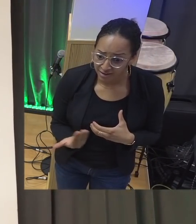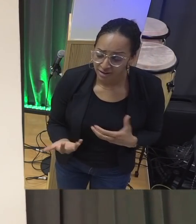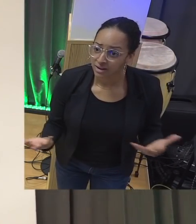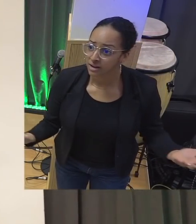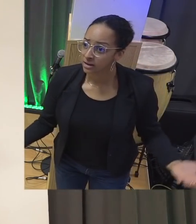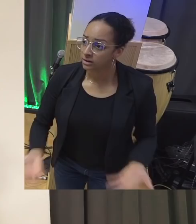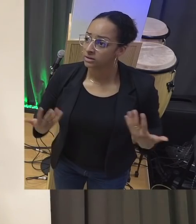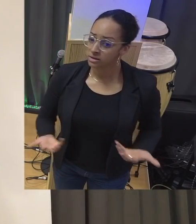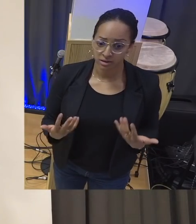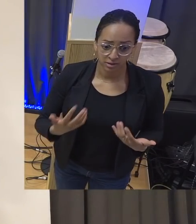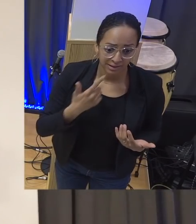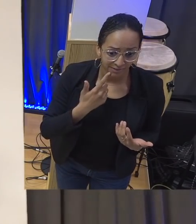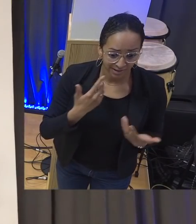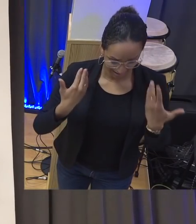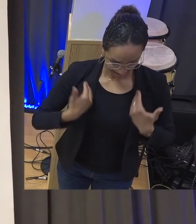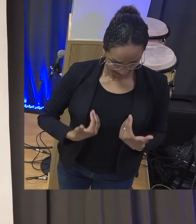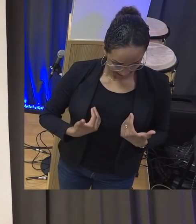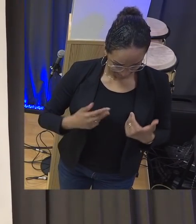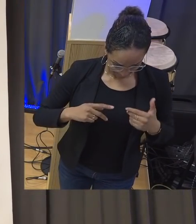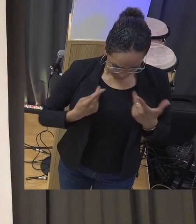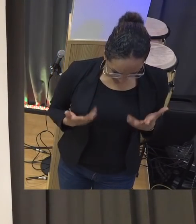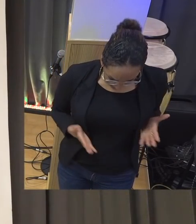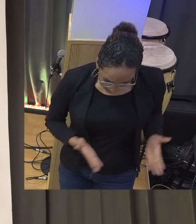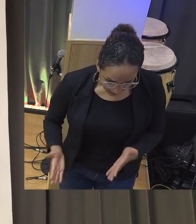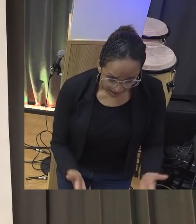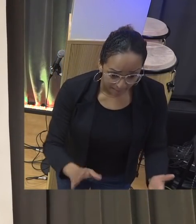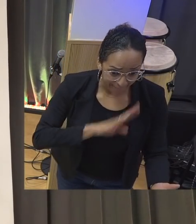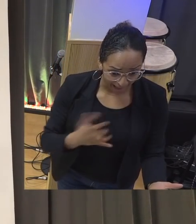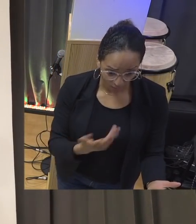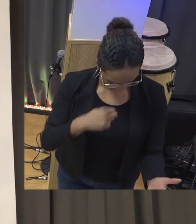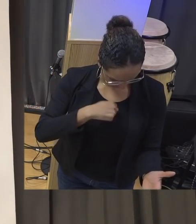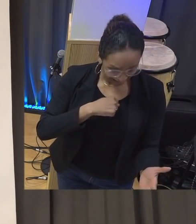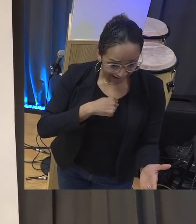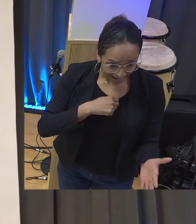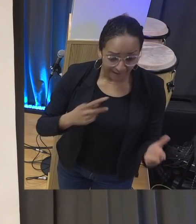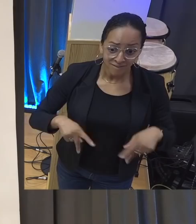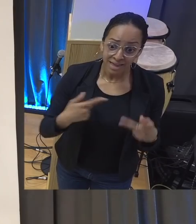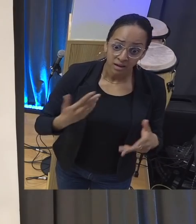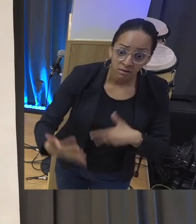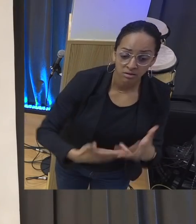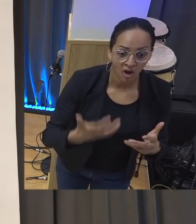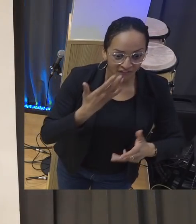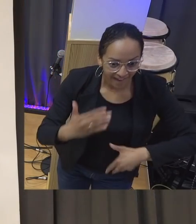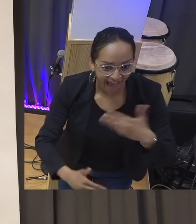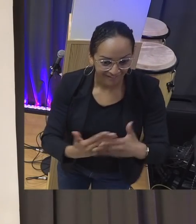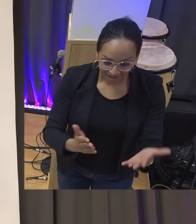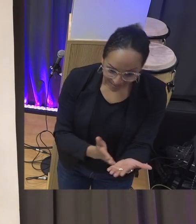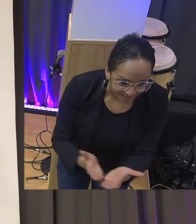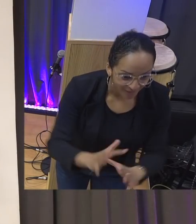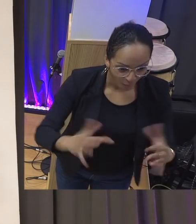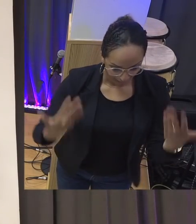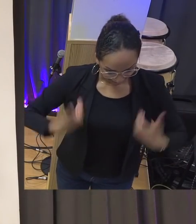qui constitue le principe directeur de notre vie, qui oriente notre existence, qui détermine, qui motive nos choix, notre